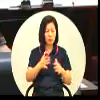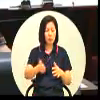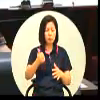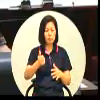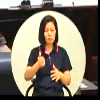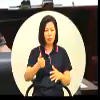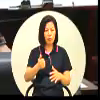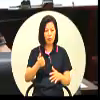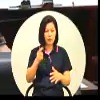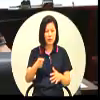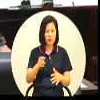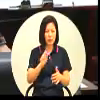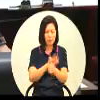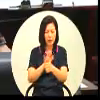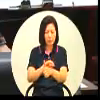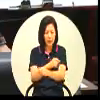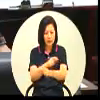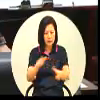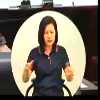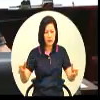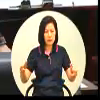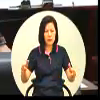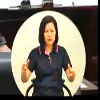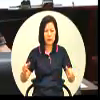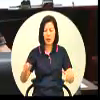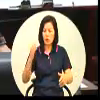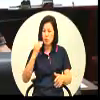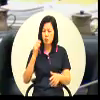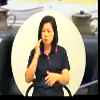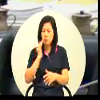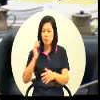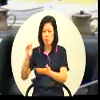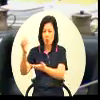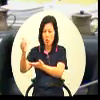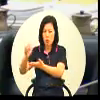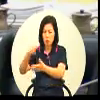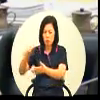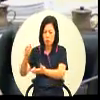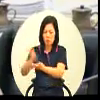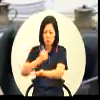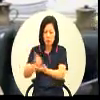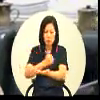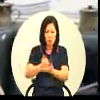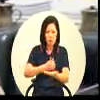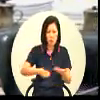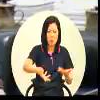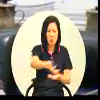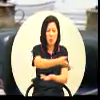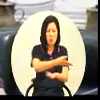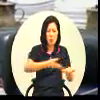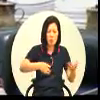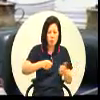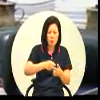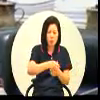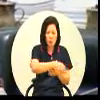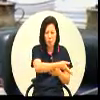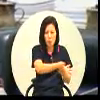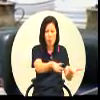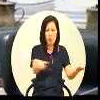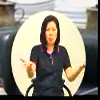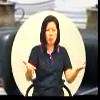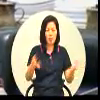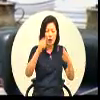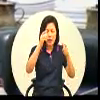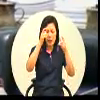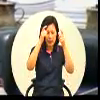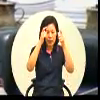式进入到我们的台湾，到处流窜，当然一定也进来高雄了。请